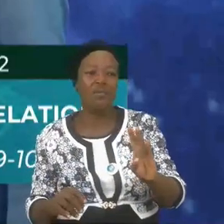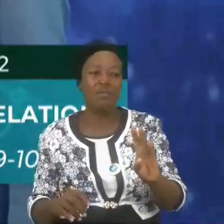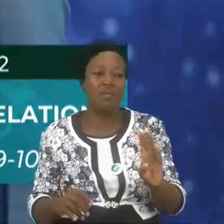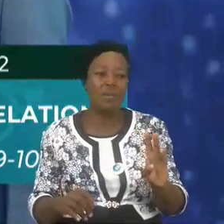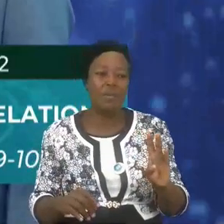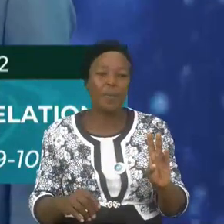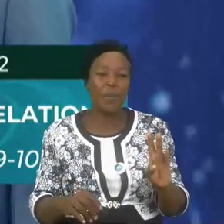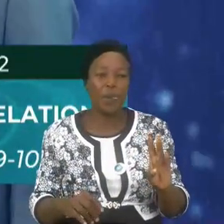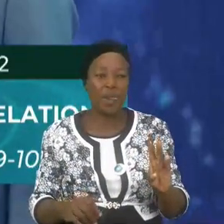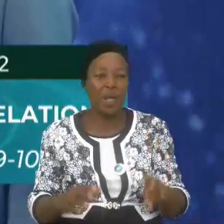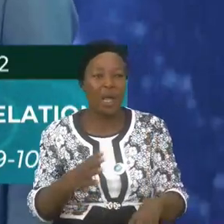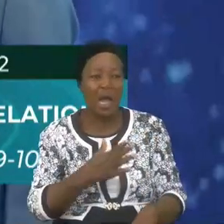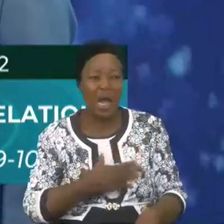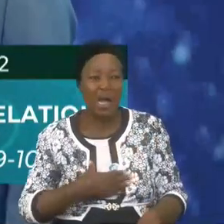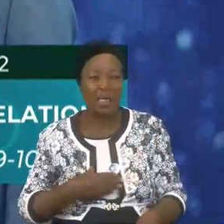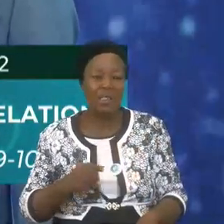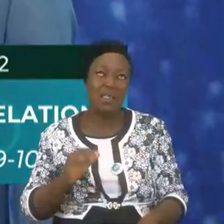verset 27.